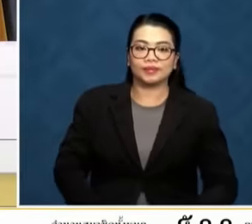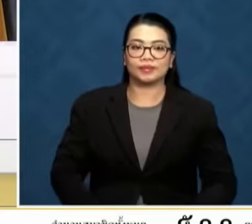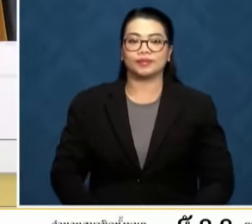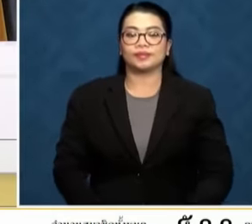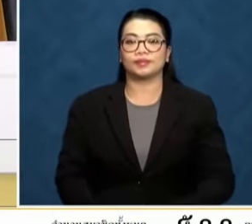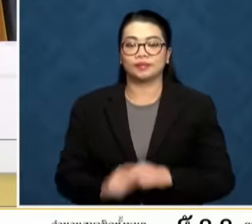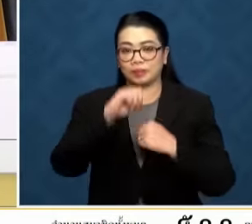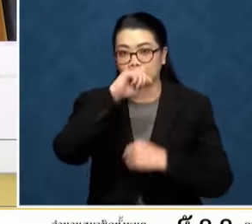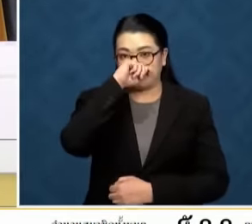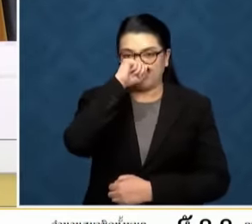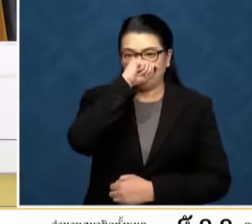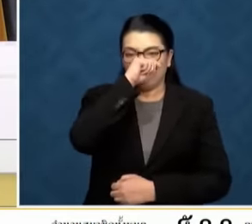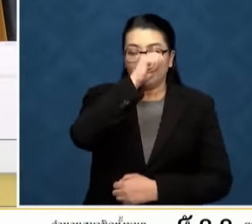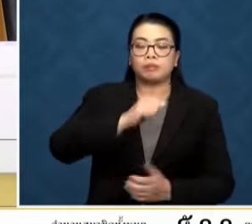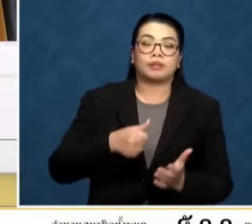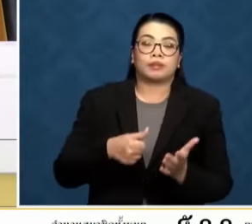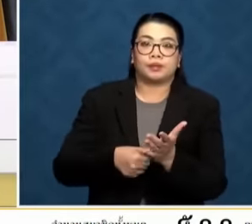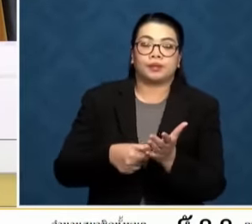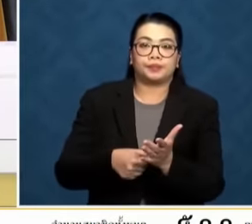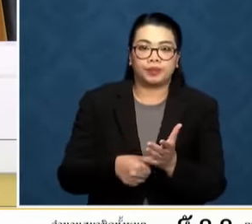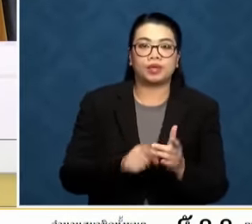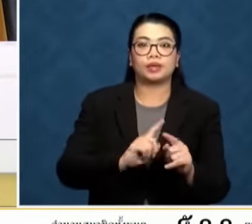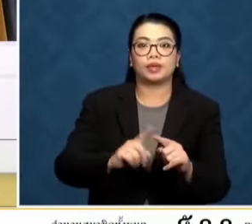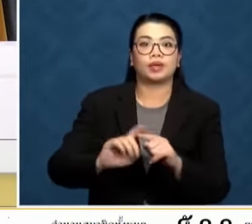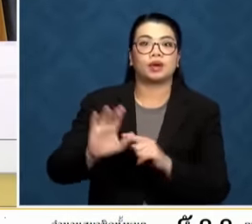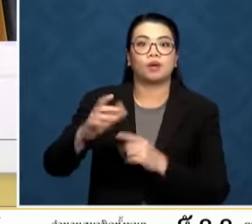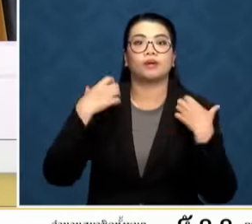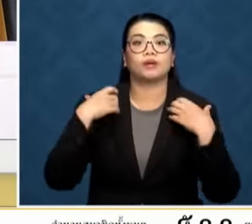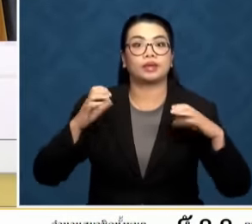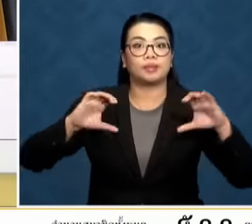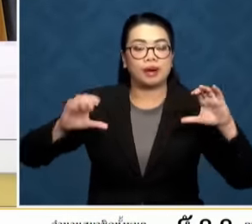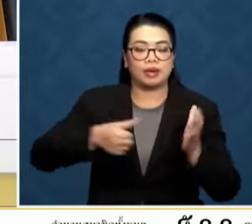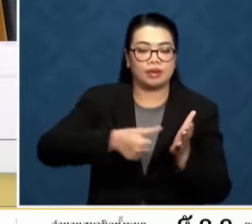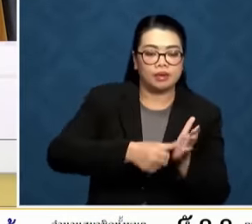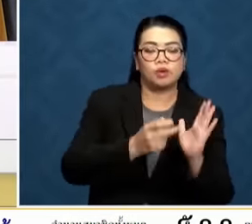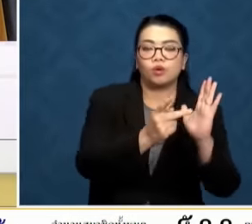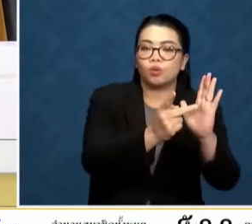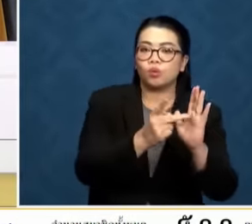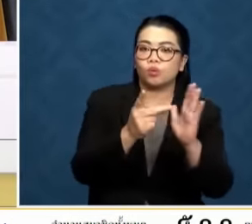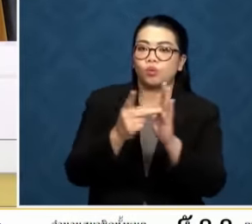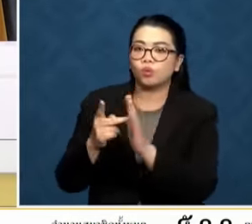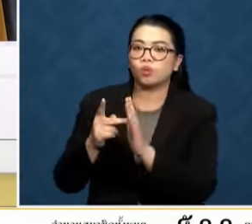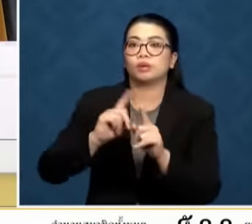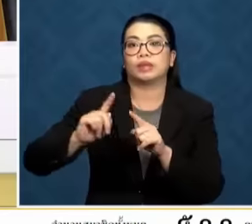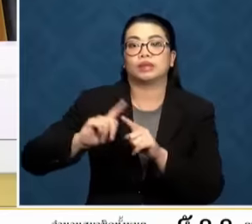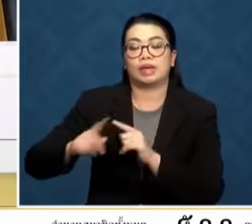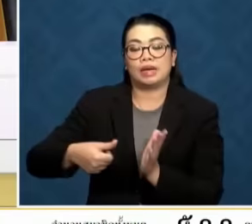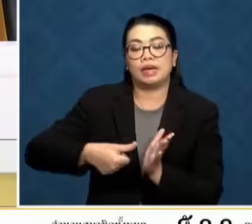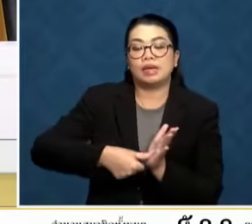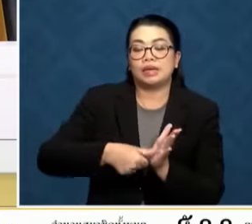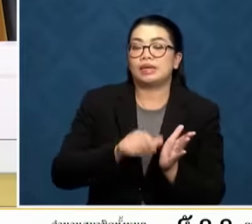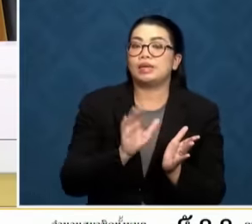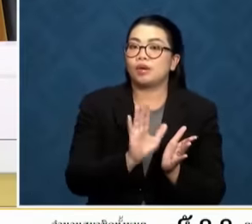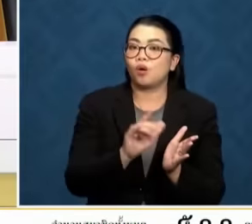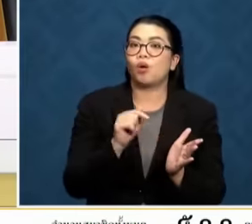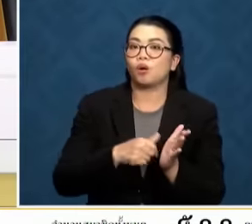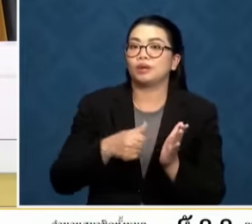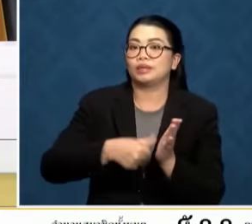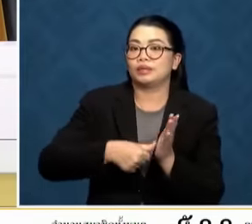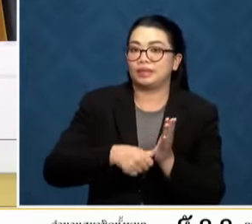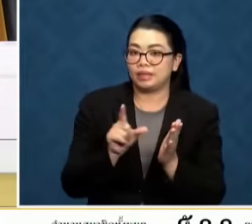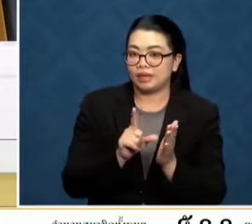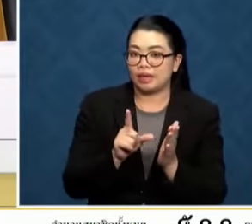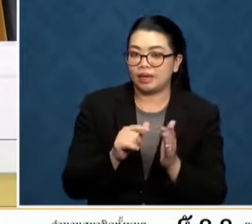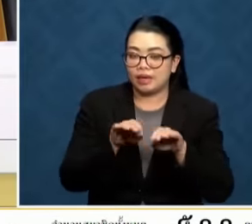รัฐบาลก่อหนี้รัฐบาลกู้หนี้ยืมสินต้องถามกลับครับว่าหนี้สาธารณะของประเทศไทยอยู่ในเกณฑ์ที่